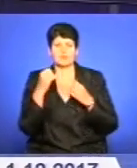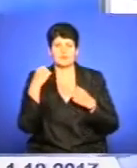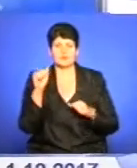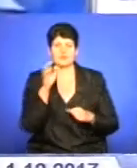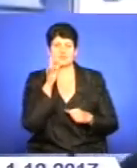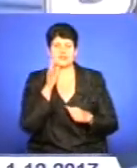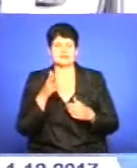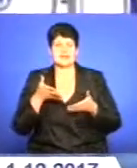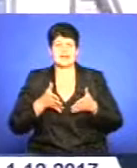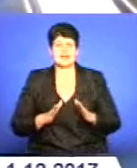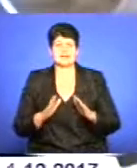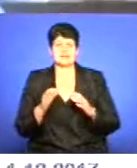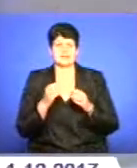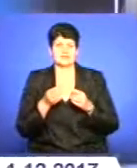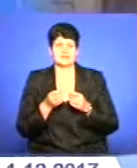свят.